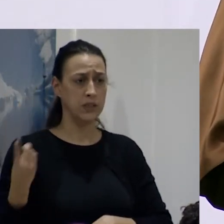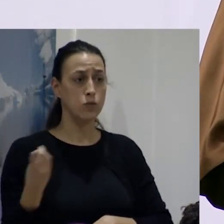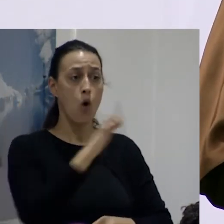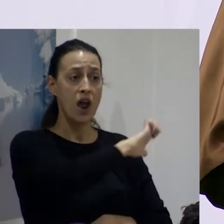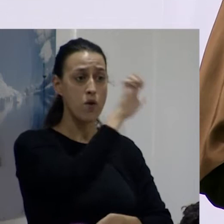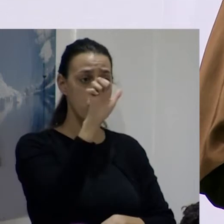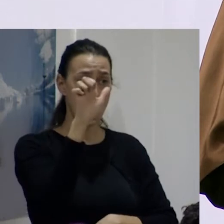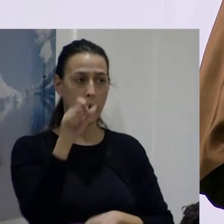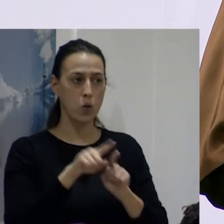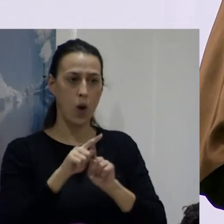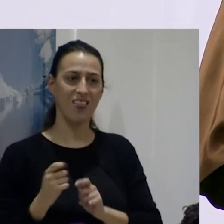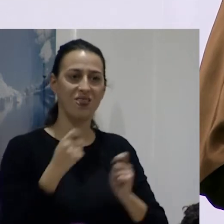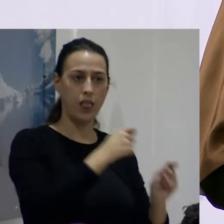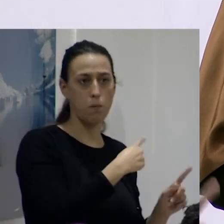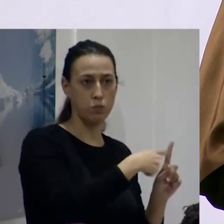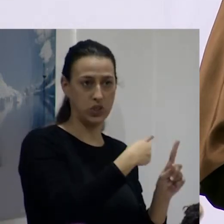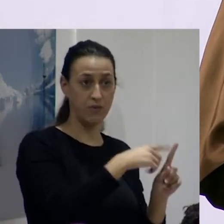a través del segle XIX.